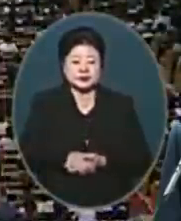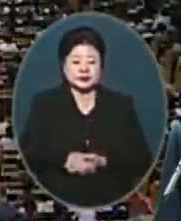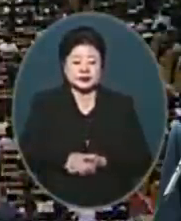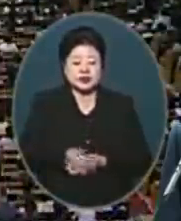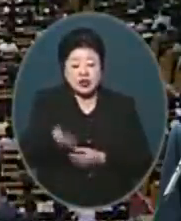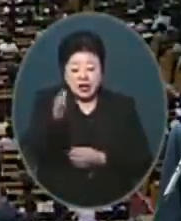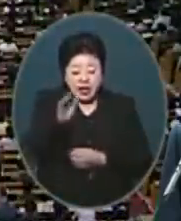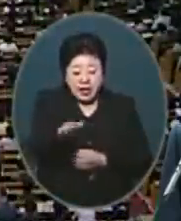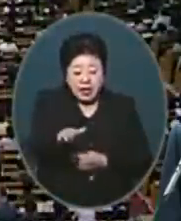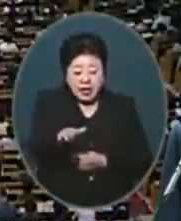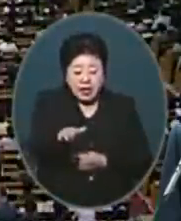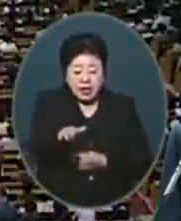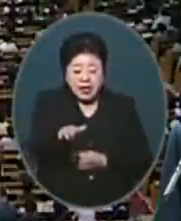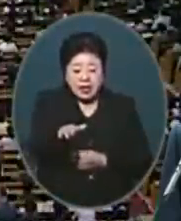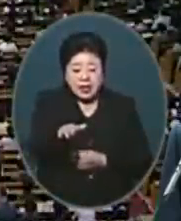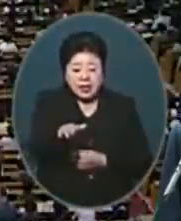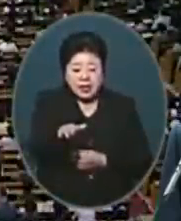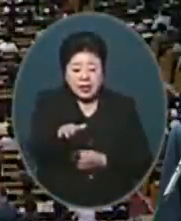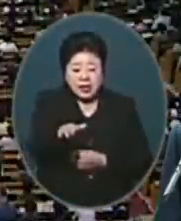그러나